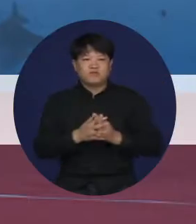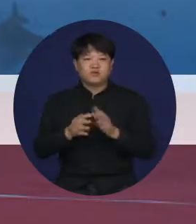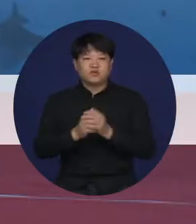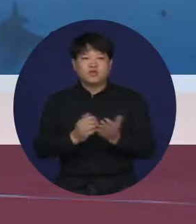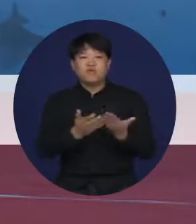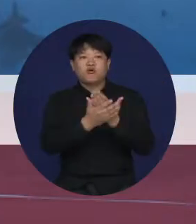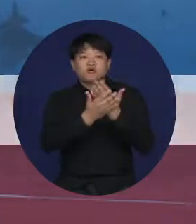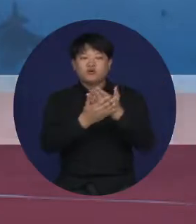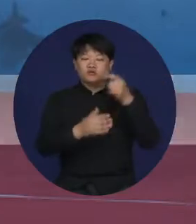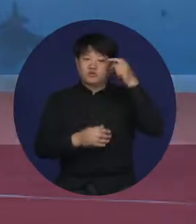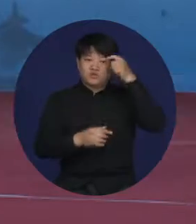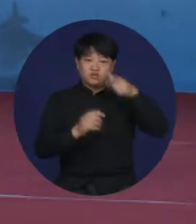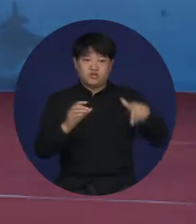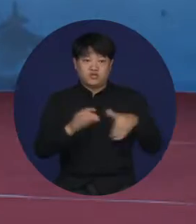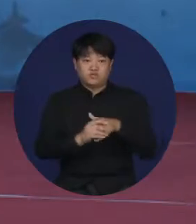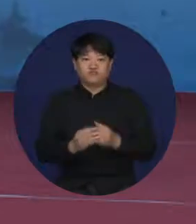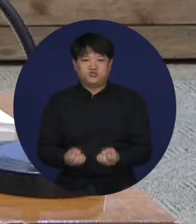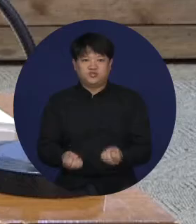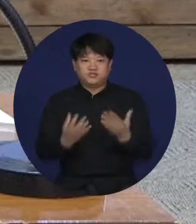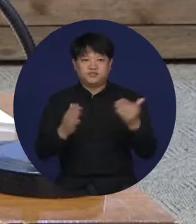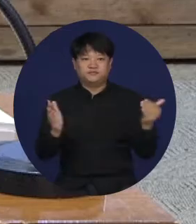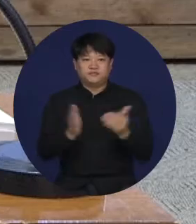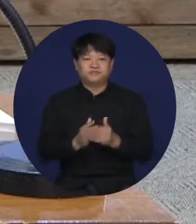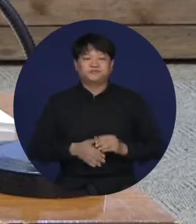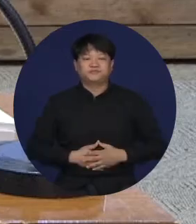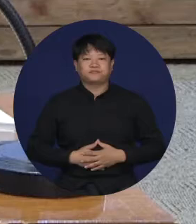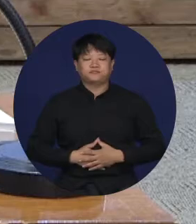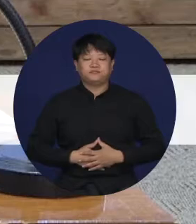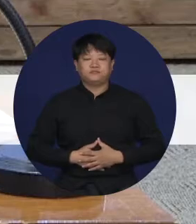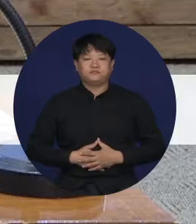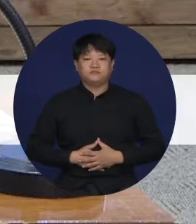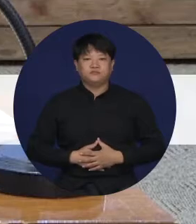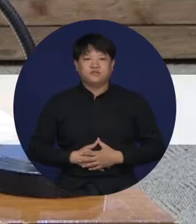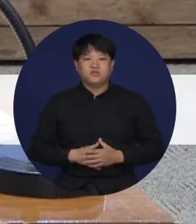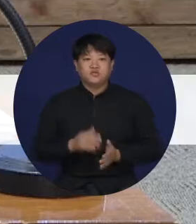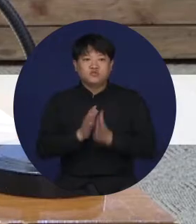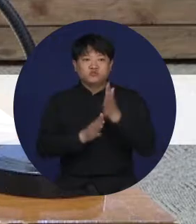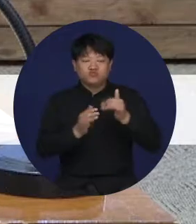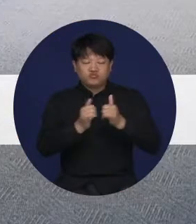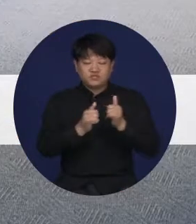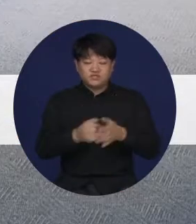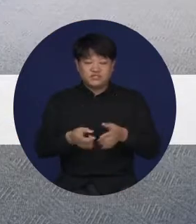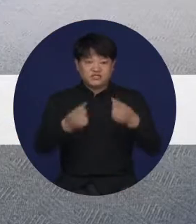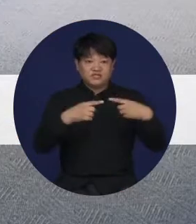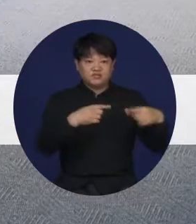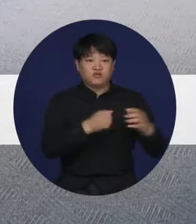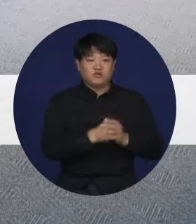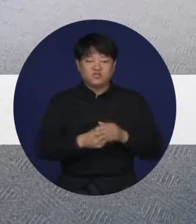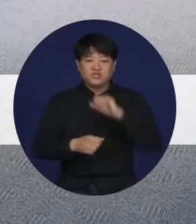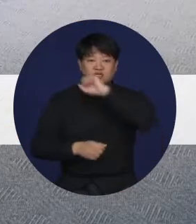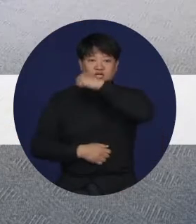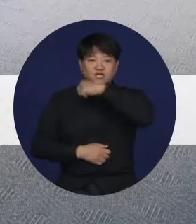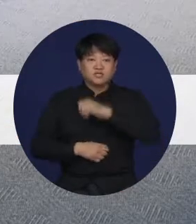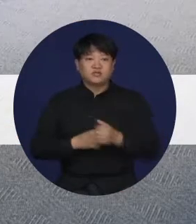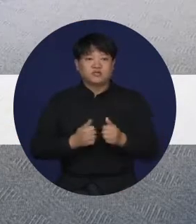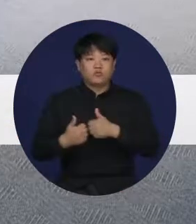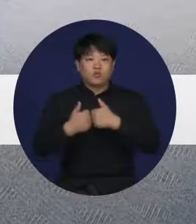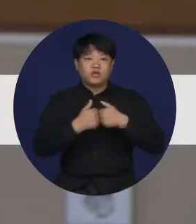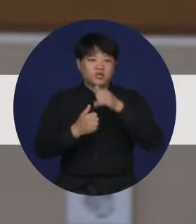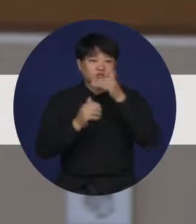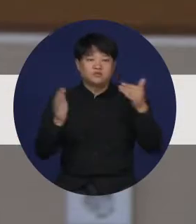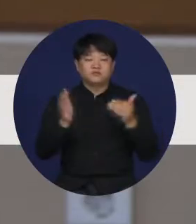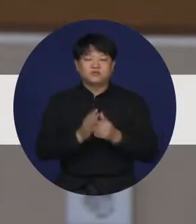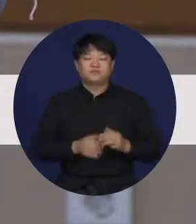기원하는 종합 문화제 입니다 2017년 주민참여예산 위원회 정기회의 가 18일